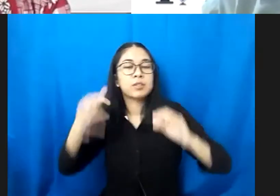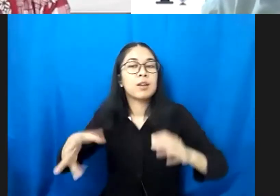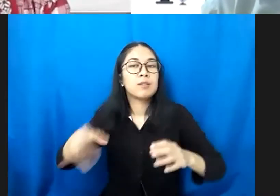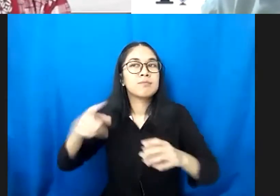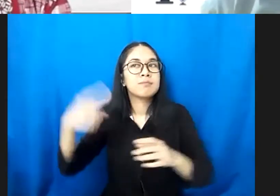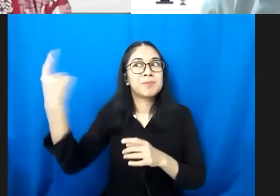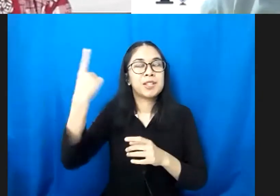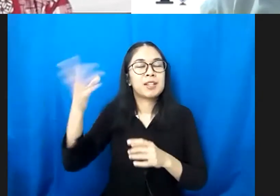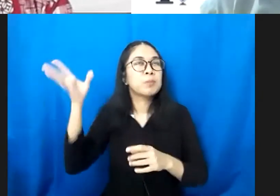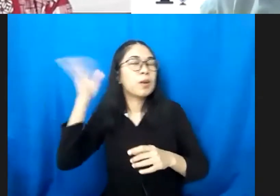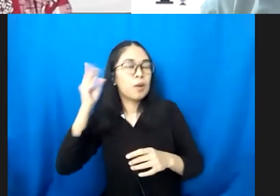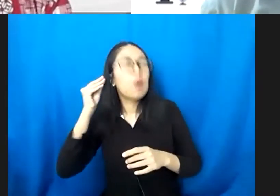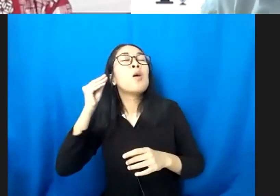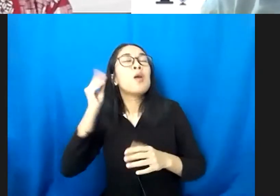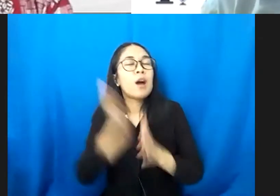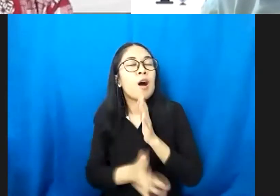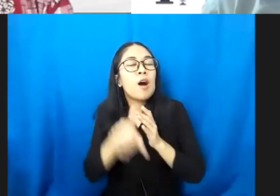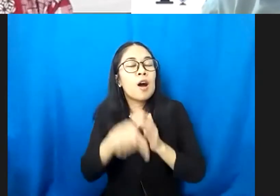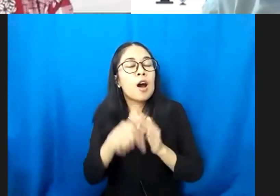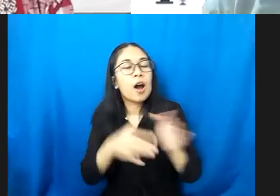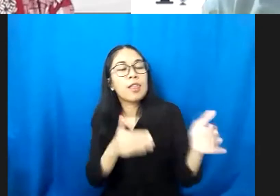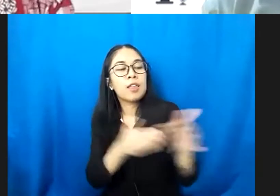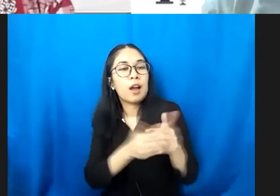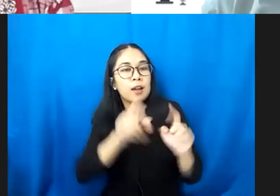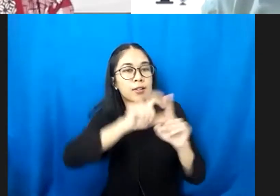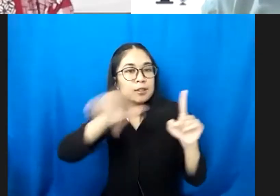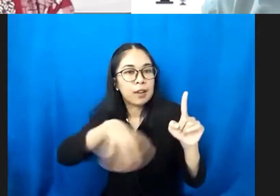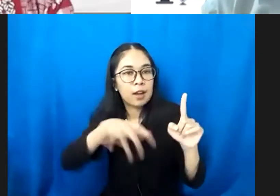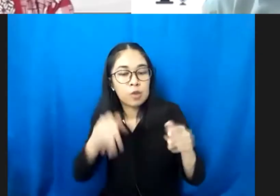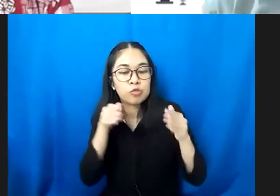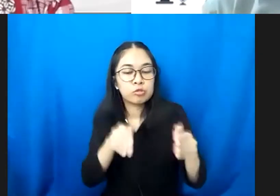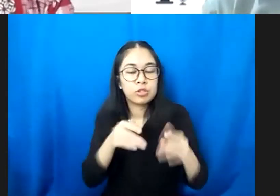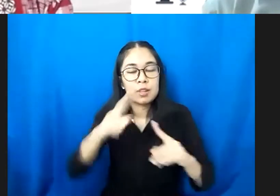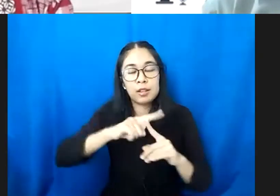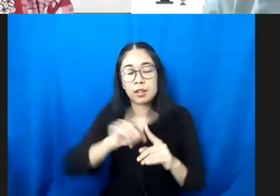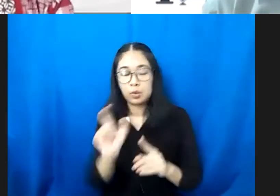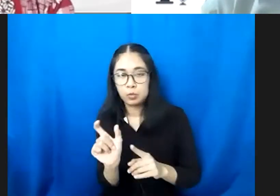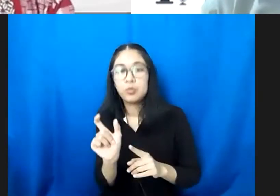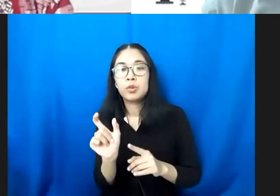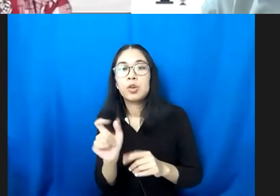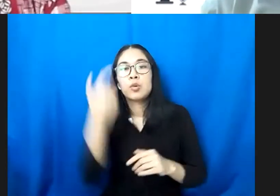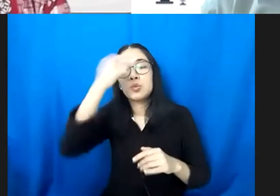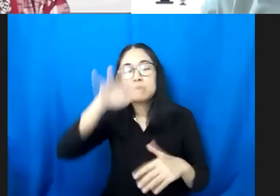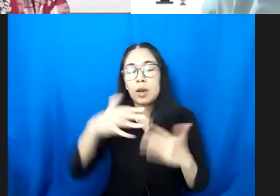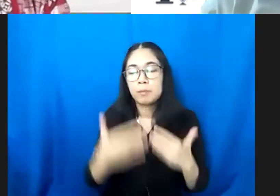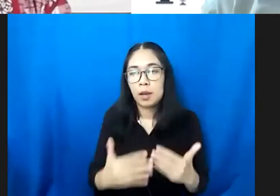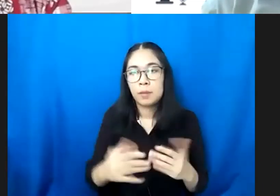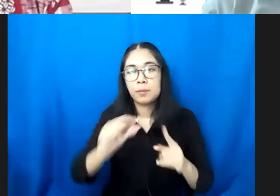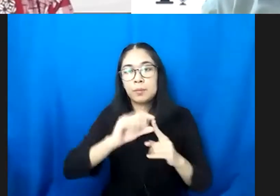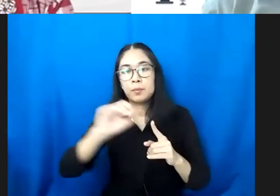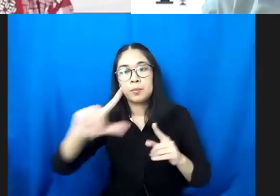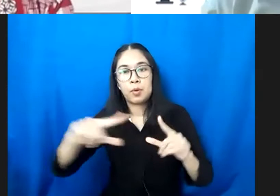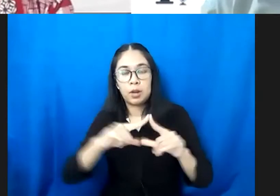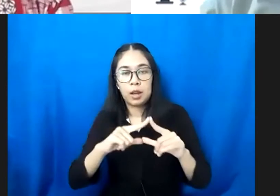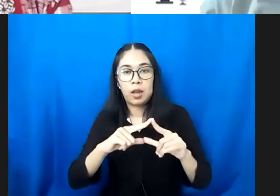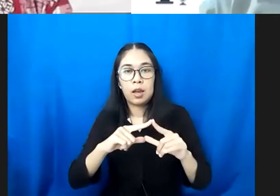menjadi tantangan di daerah, terutama di daerah TTU gitu ya Bu, untuk menerapkan pola perubahan